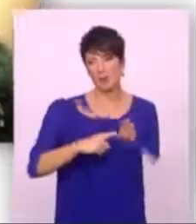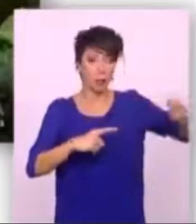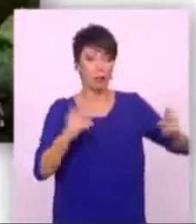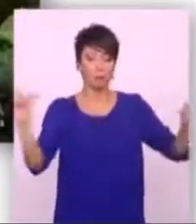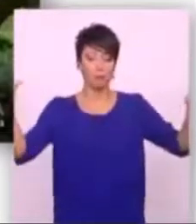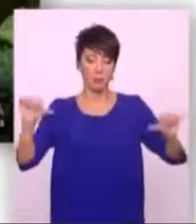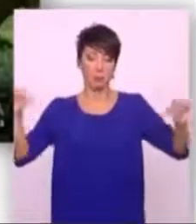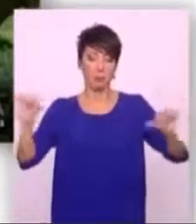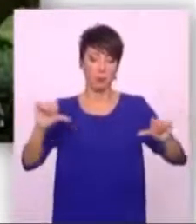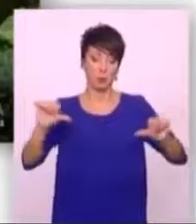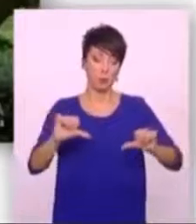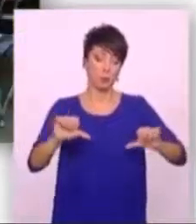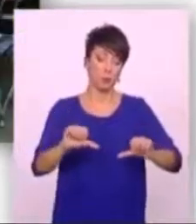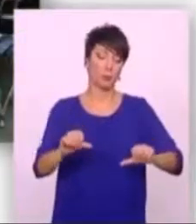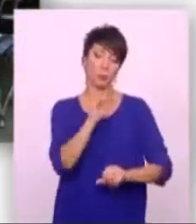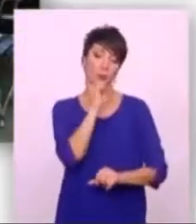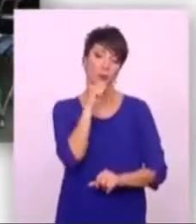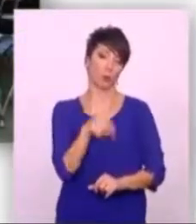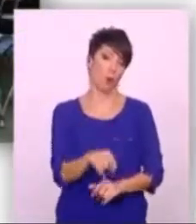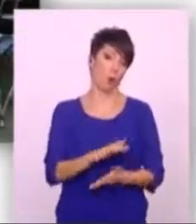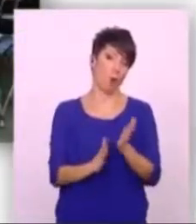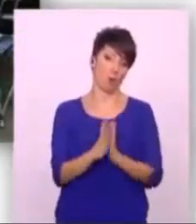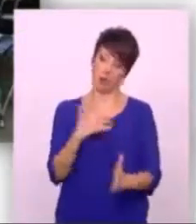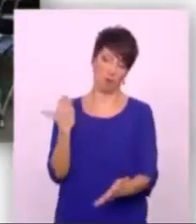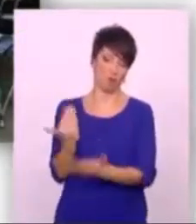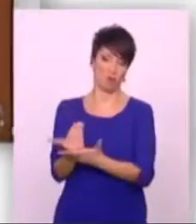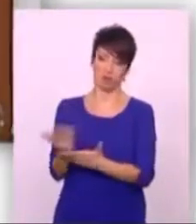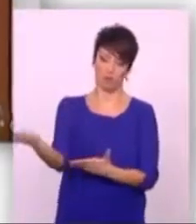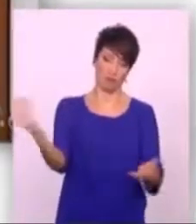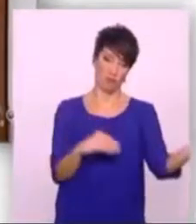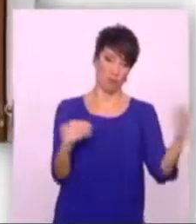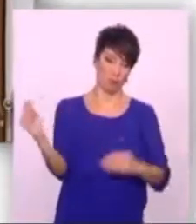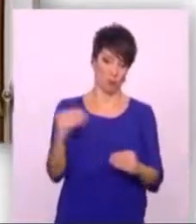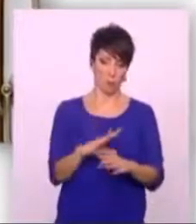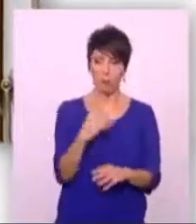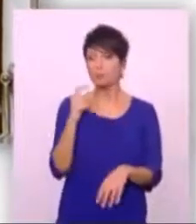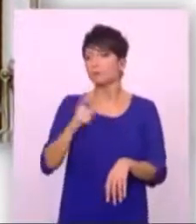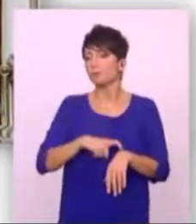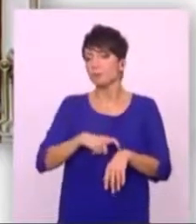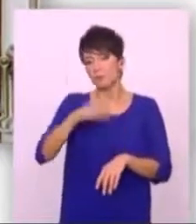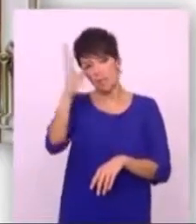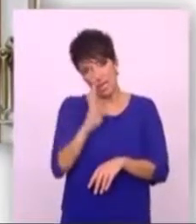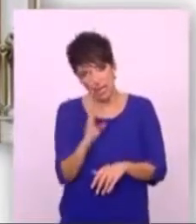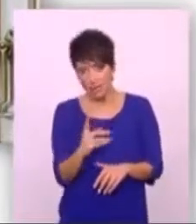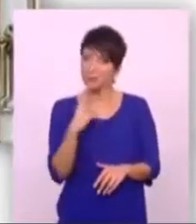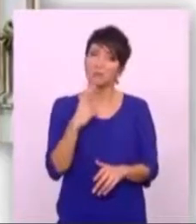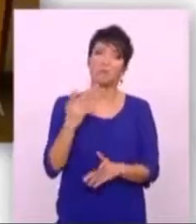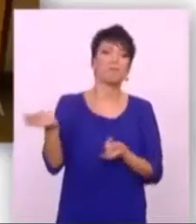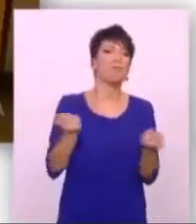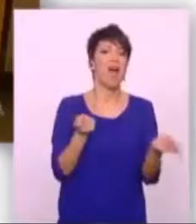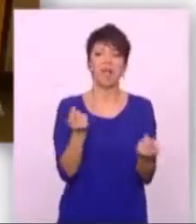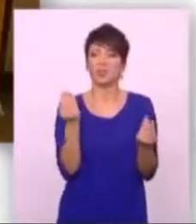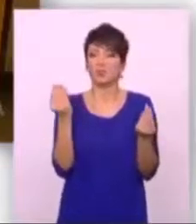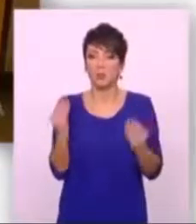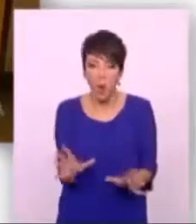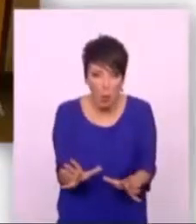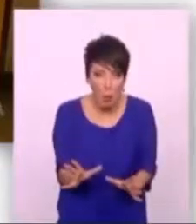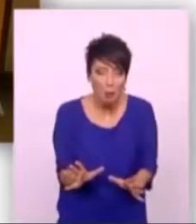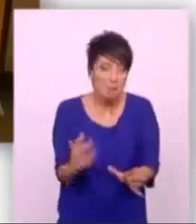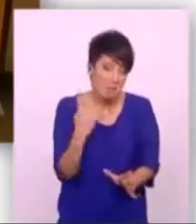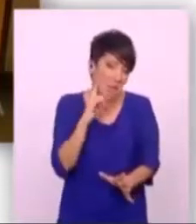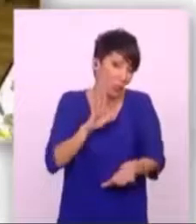εγώ, επειδή αναπεριφερθήκατε και σε συγγενικά πρόσωπα δικά μου, ήταν με ό,τι μισθό έπαιρνε όλος ο κόσμος, για να μην δημιουργούνται